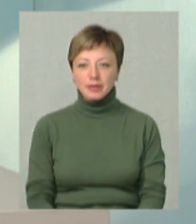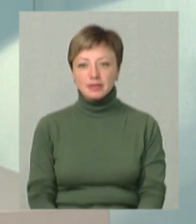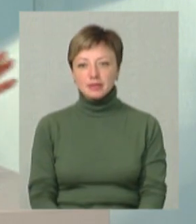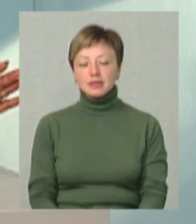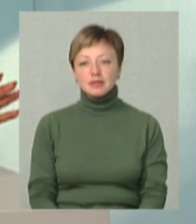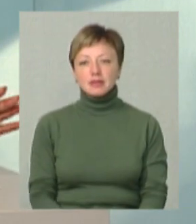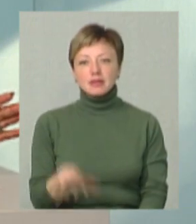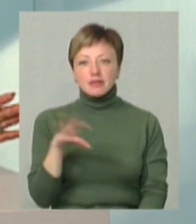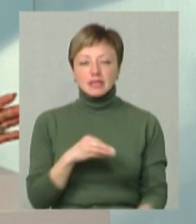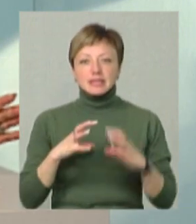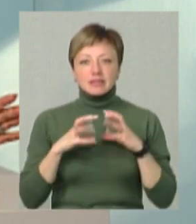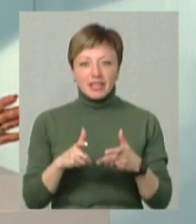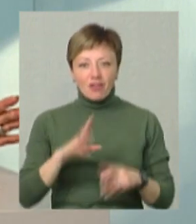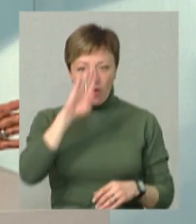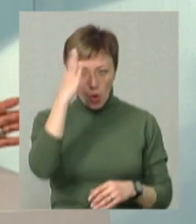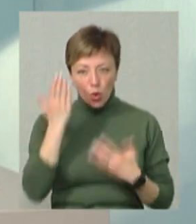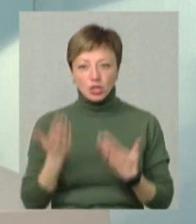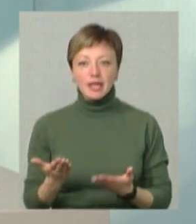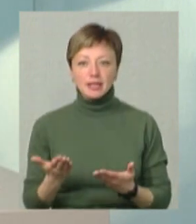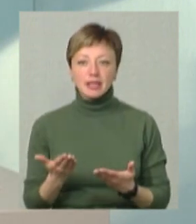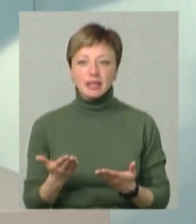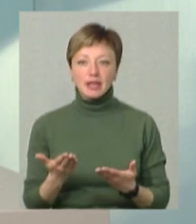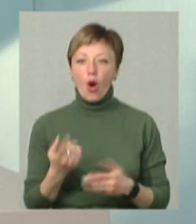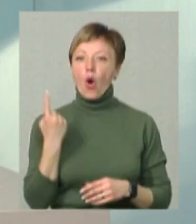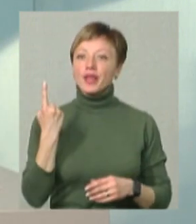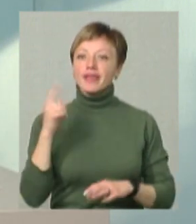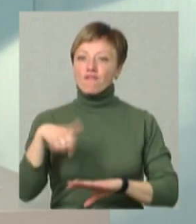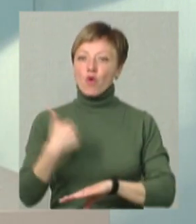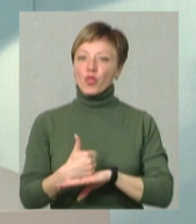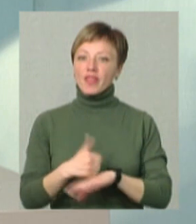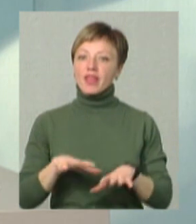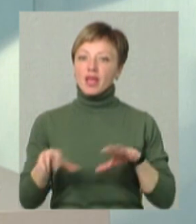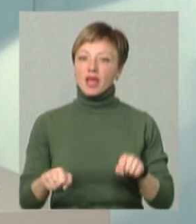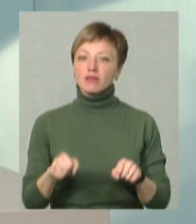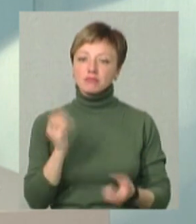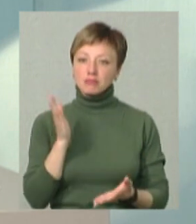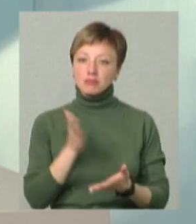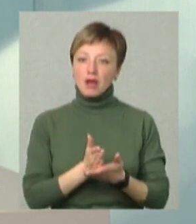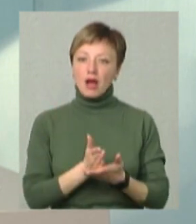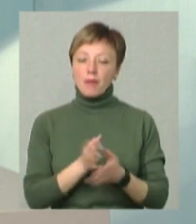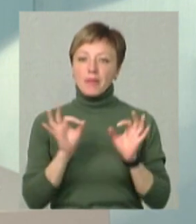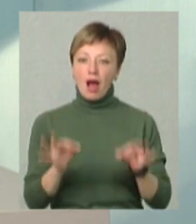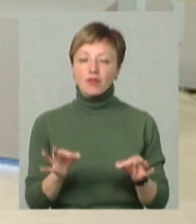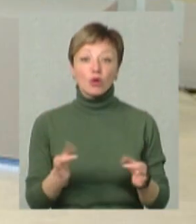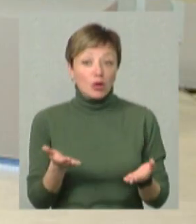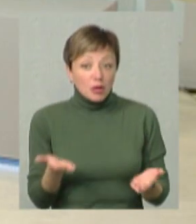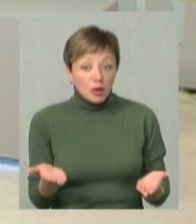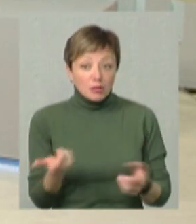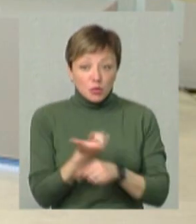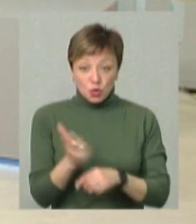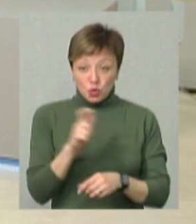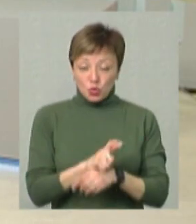знаходять. Весь світ ворожий для них, і одні вони ідуть у правильному напрямку. При тому